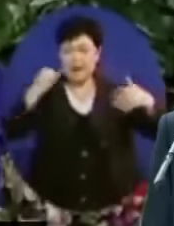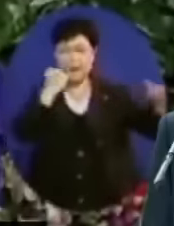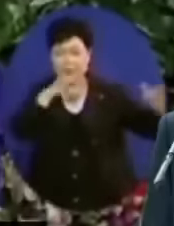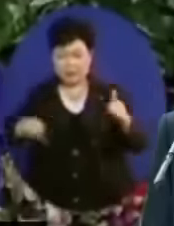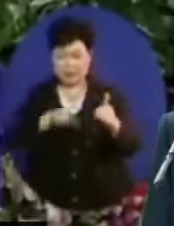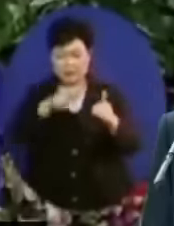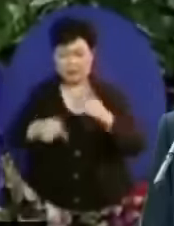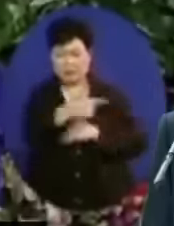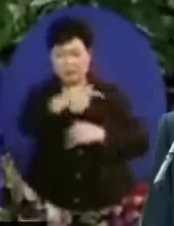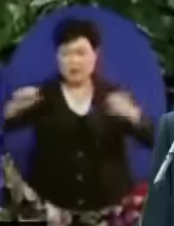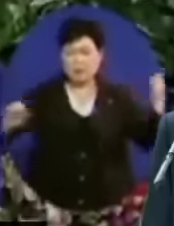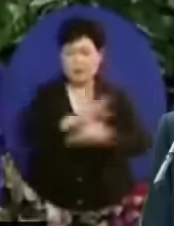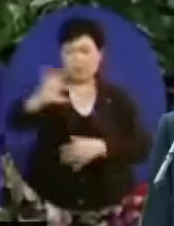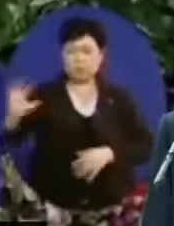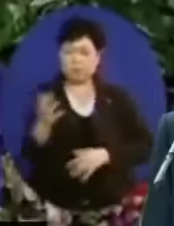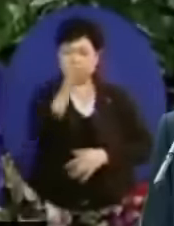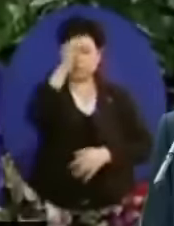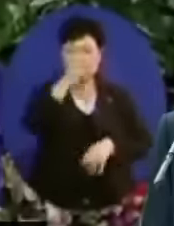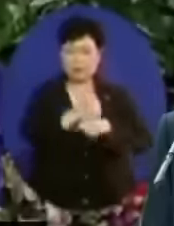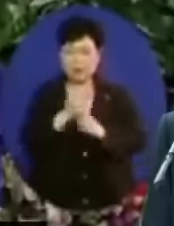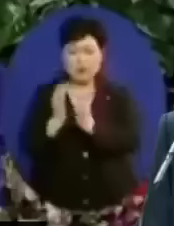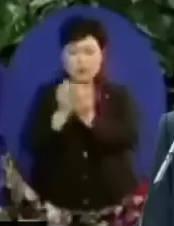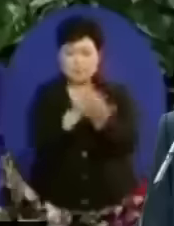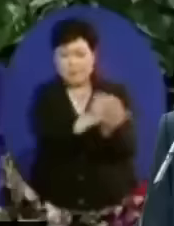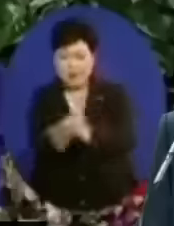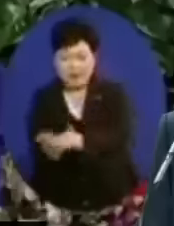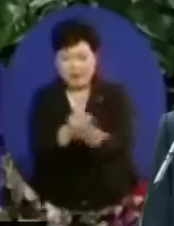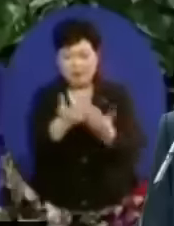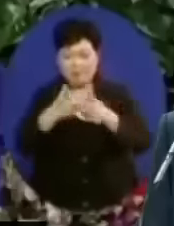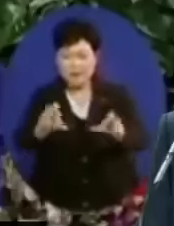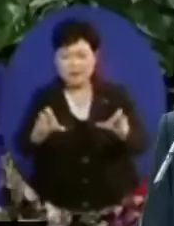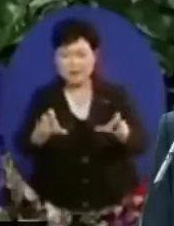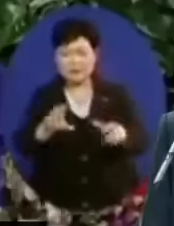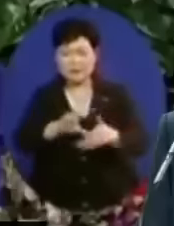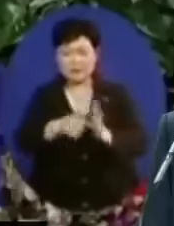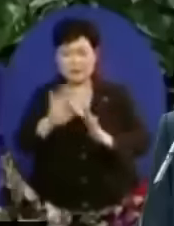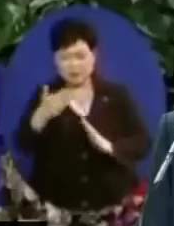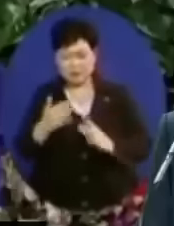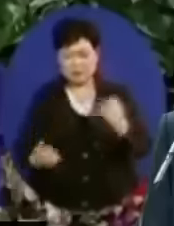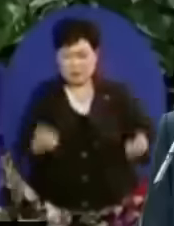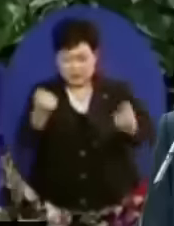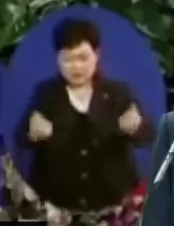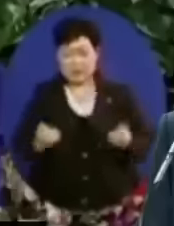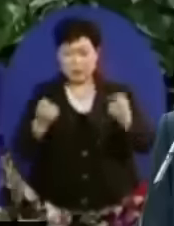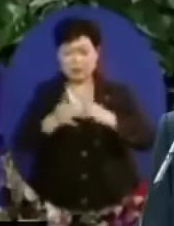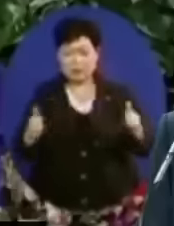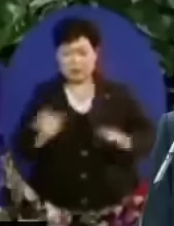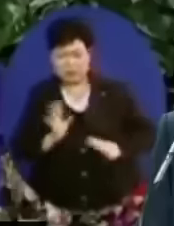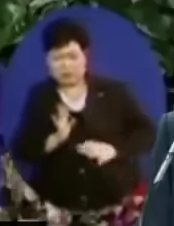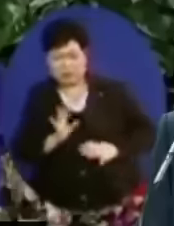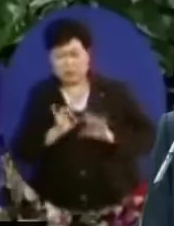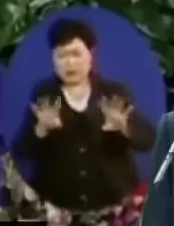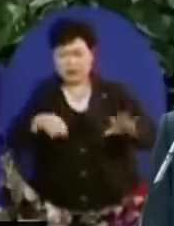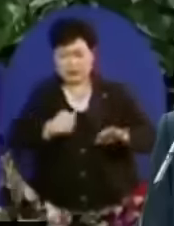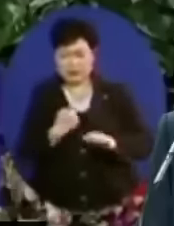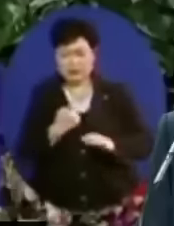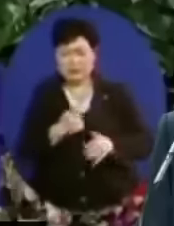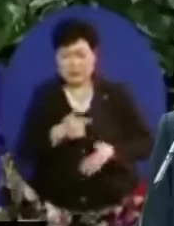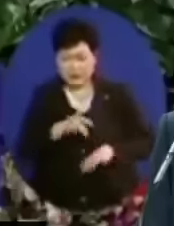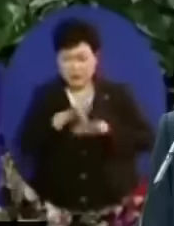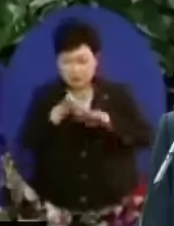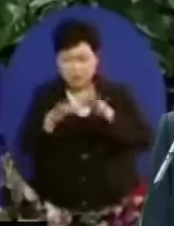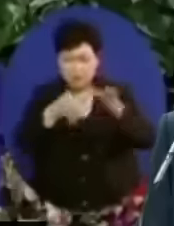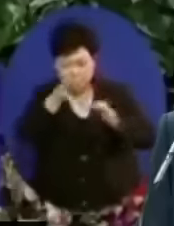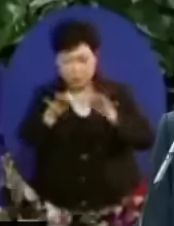가운데 큰 폭풍이 일어나 배가 거의 깨지게 된지라. 사공들이 두려워하여 각각 자기의 신을 부르고 또